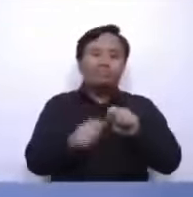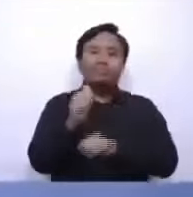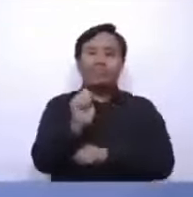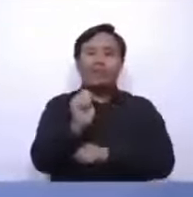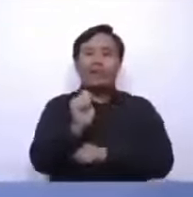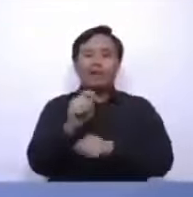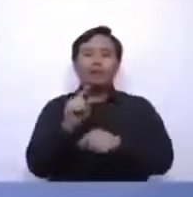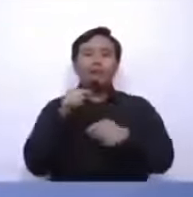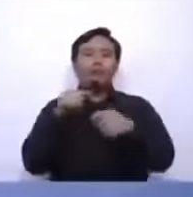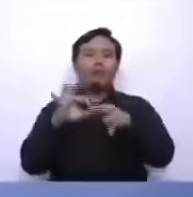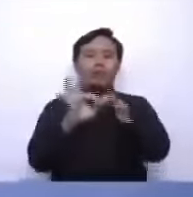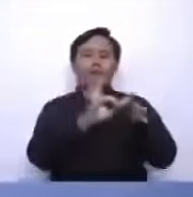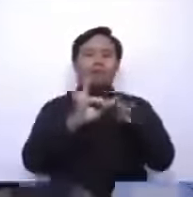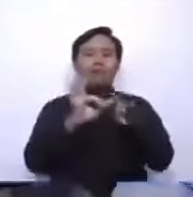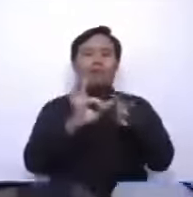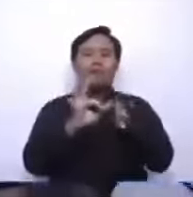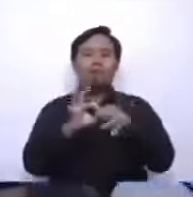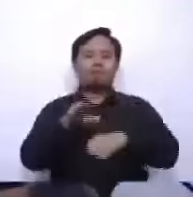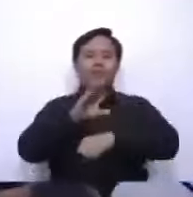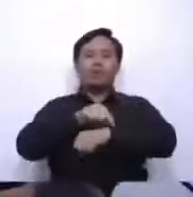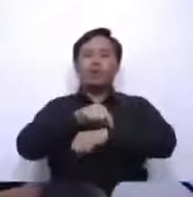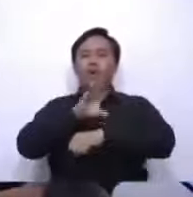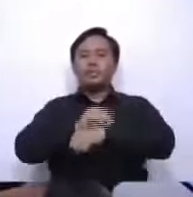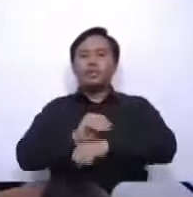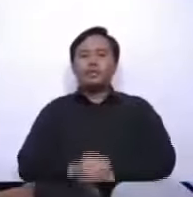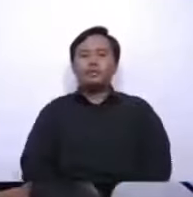adanya kerjasama. Baik Bapak, terima kasih, waktu Anda sudah habis.